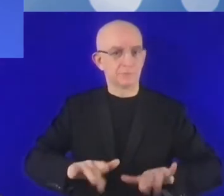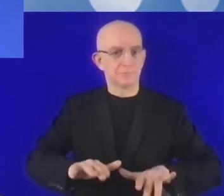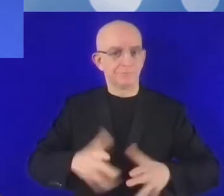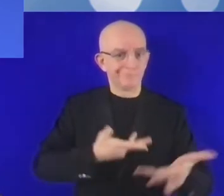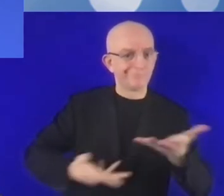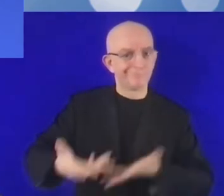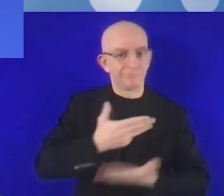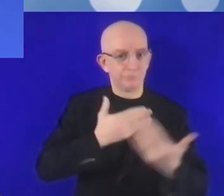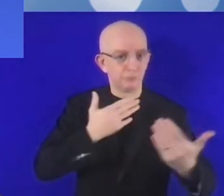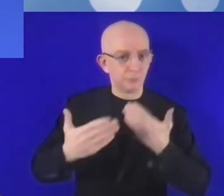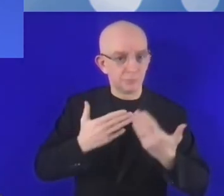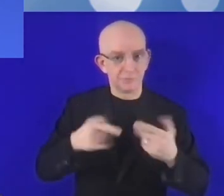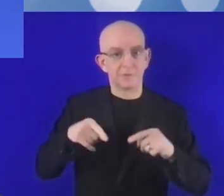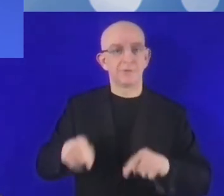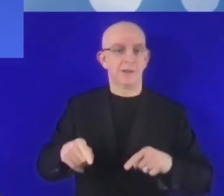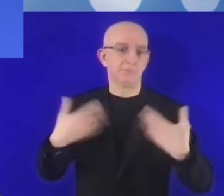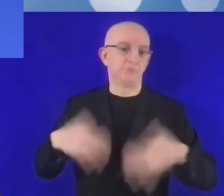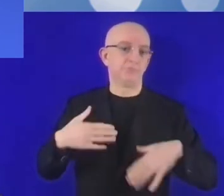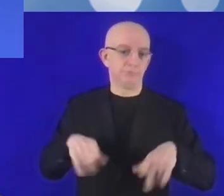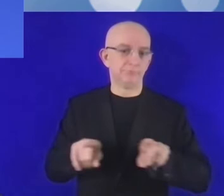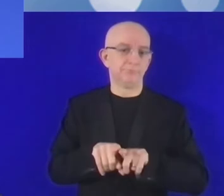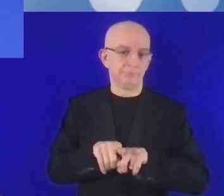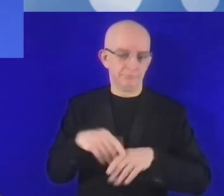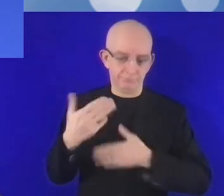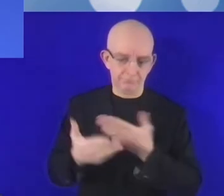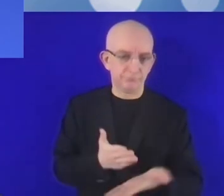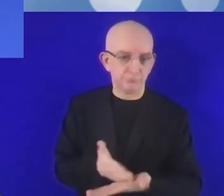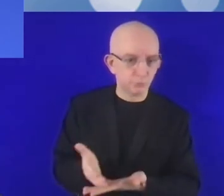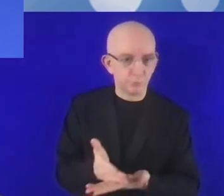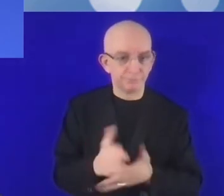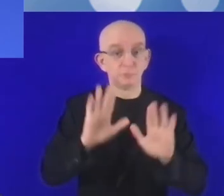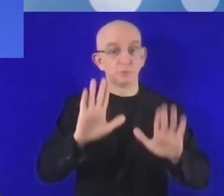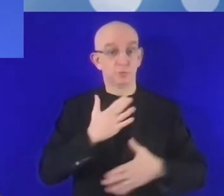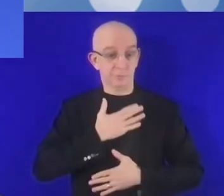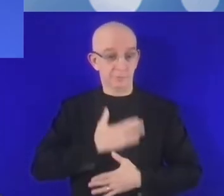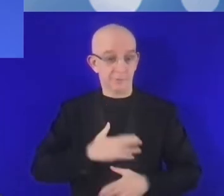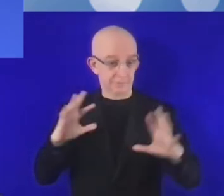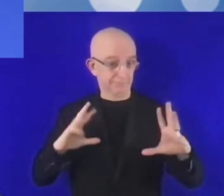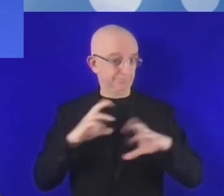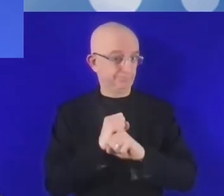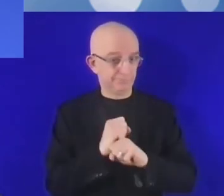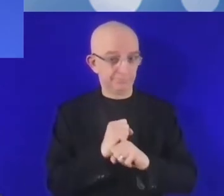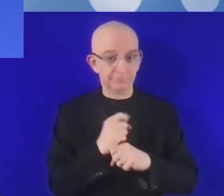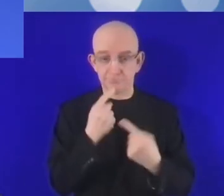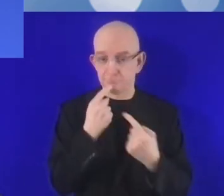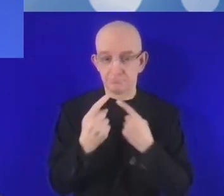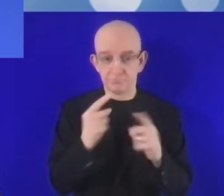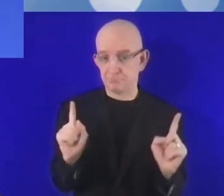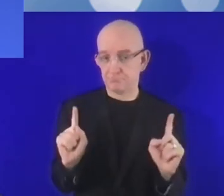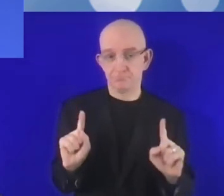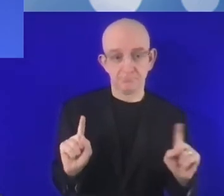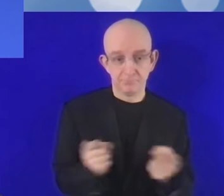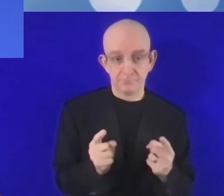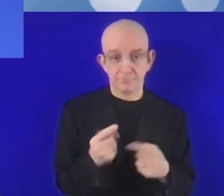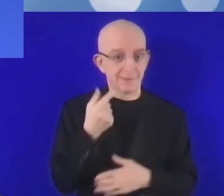Nous avons 4 grands sujets de discussion, avec les infrastructures d'abord, l'accès au réseau, l'accès à des